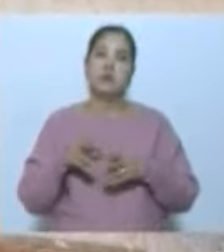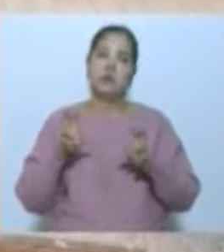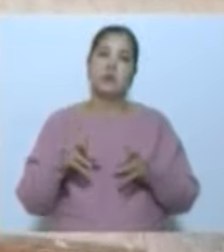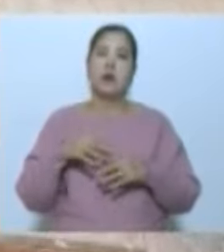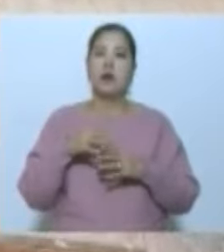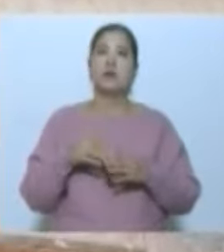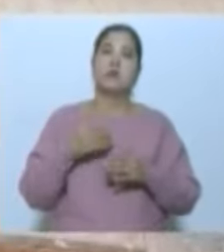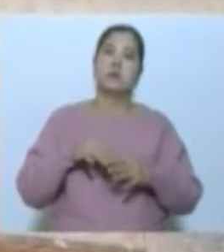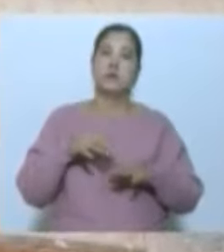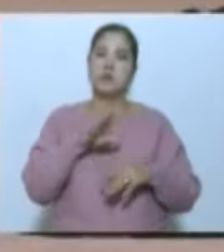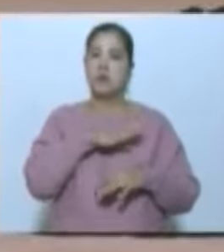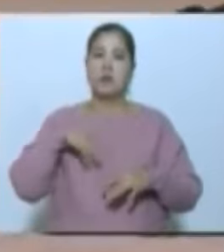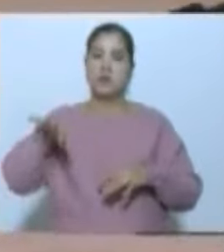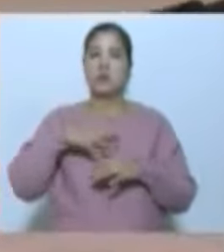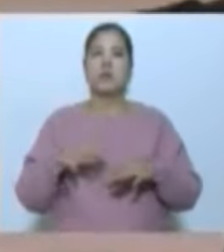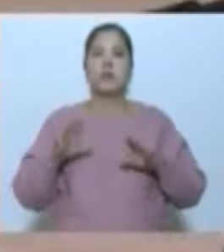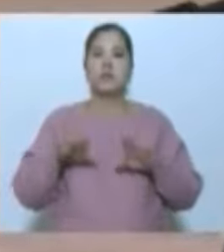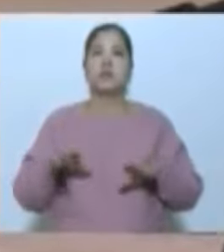страдают наши дети.